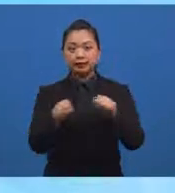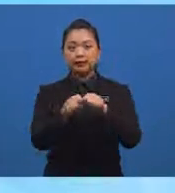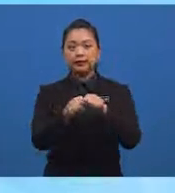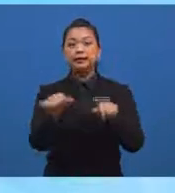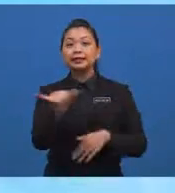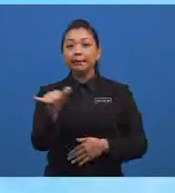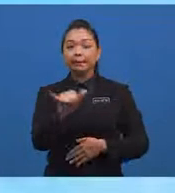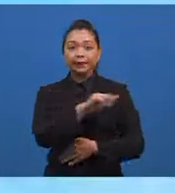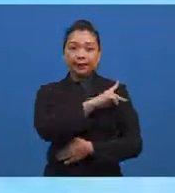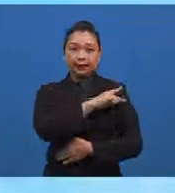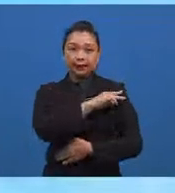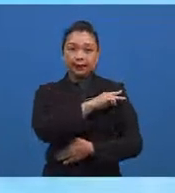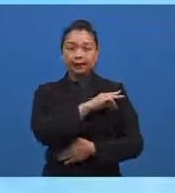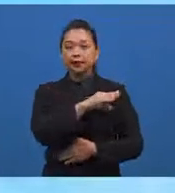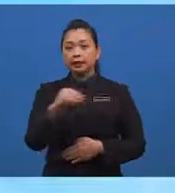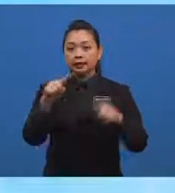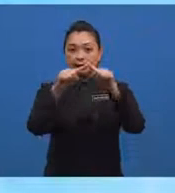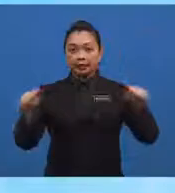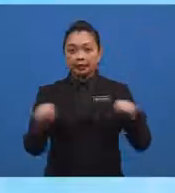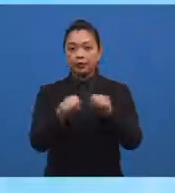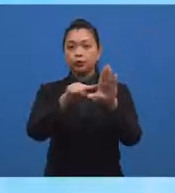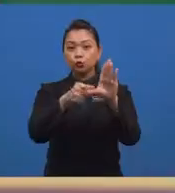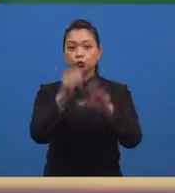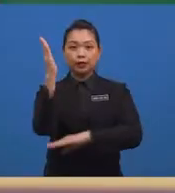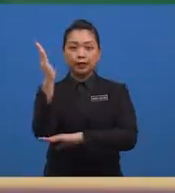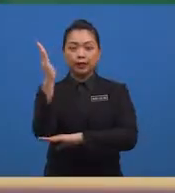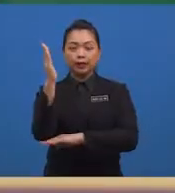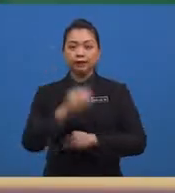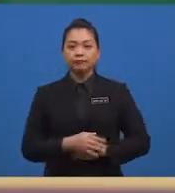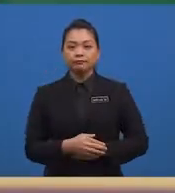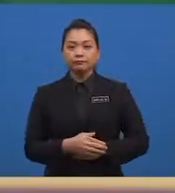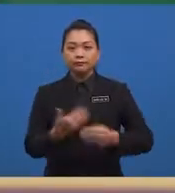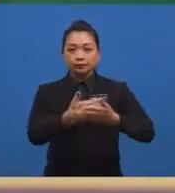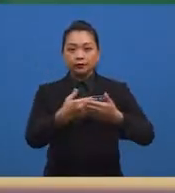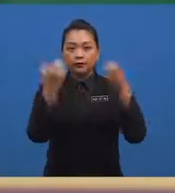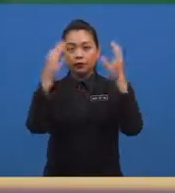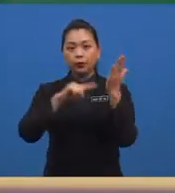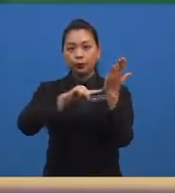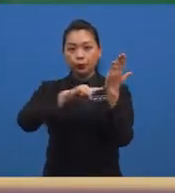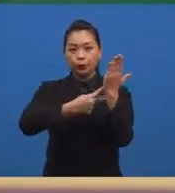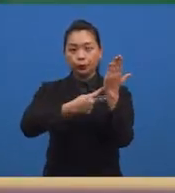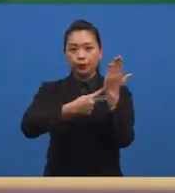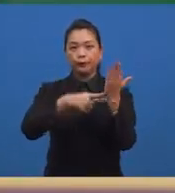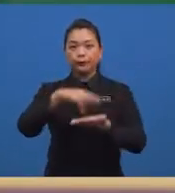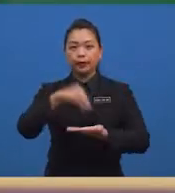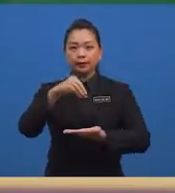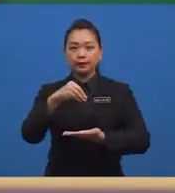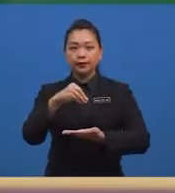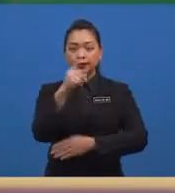kaki dan segitiga bersudut tegak. Sebelum cikgu memulakan sesi